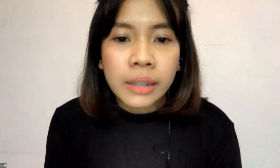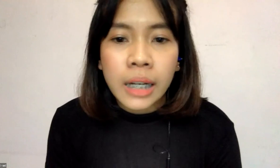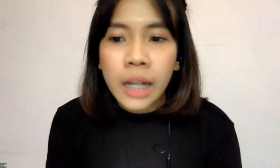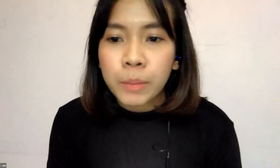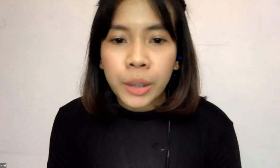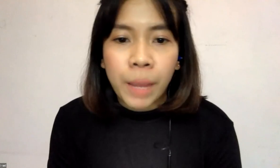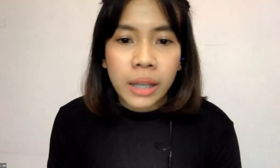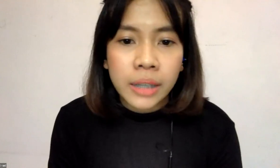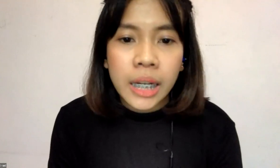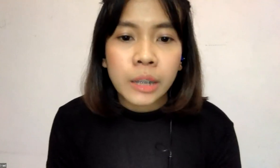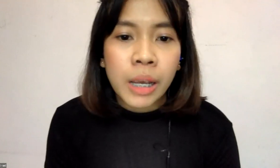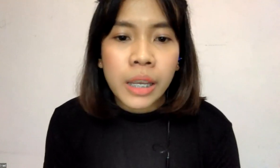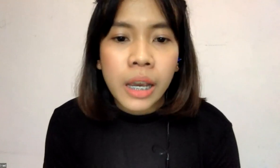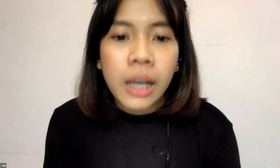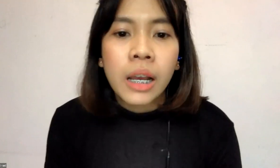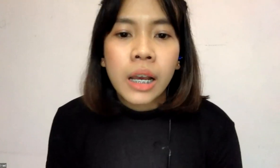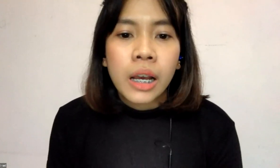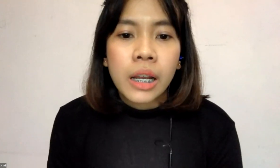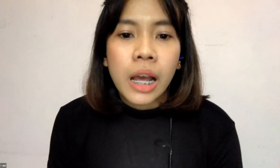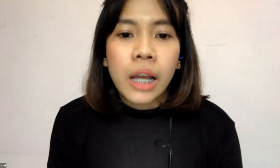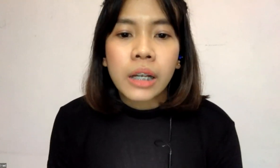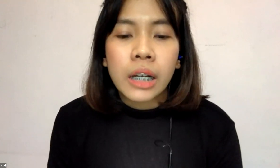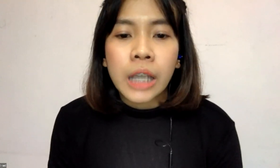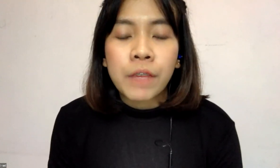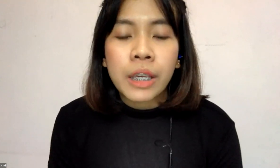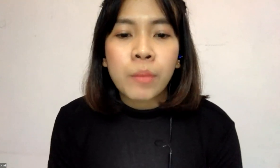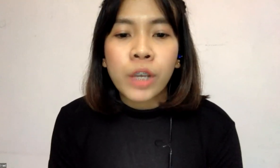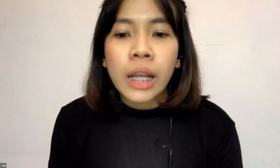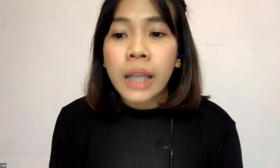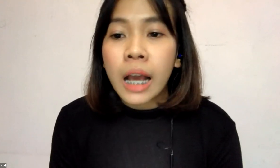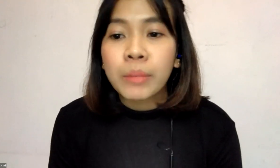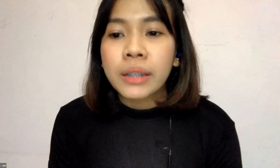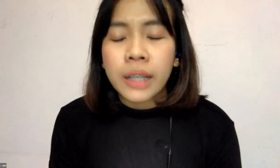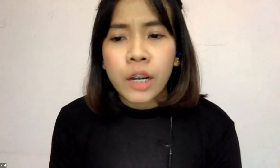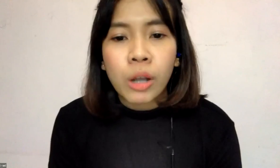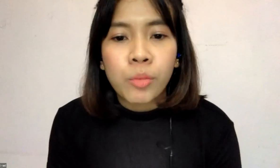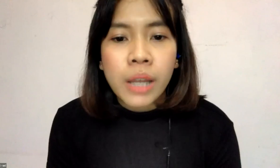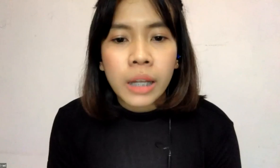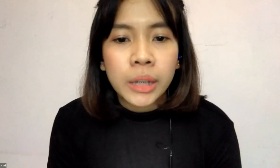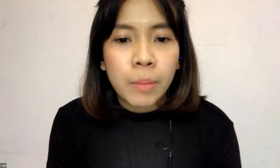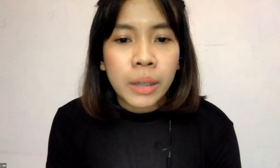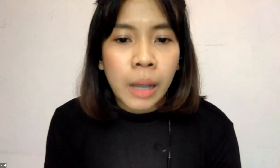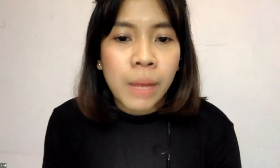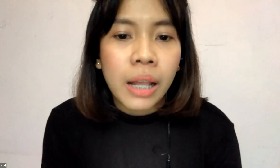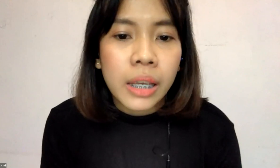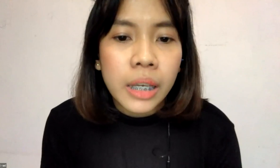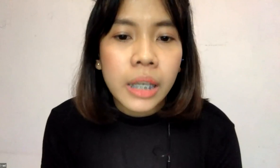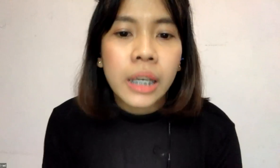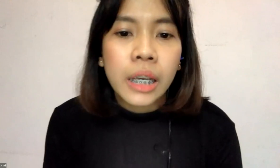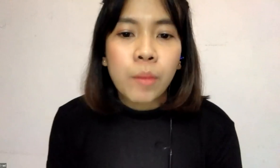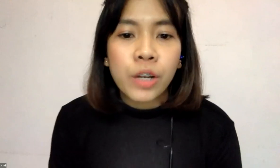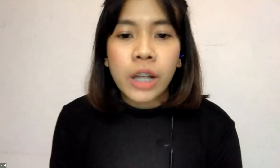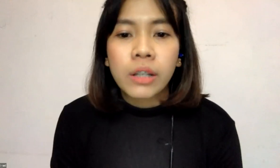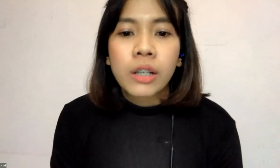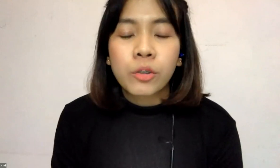juru bahasa isyarat seperti PLG dan sebagainya dan saya pikir mungkin nanti akan bisa seiring waktu berjalan Bisa bertambah lagi